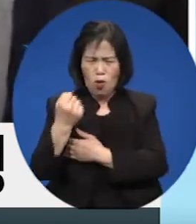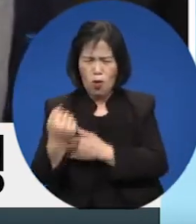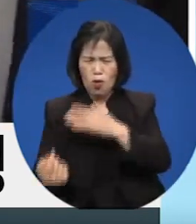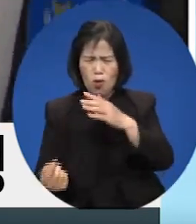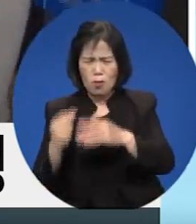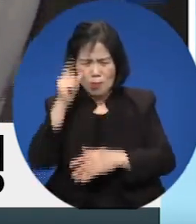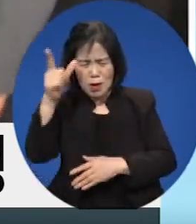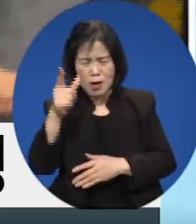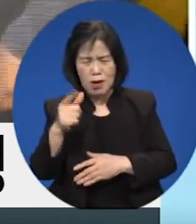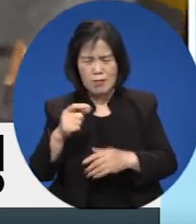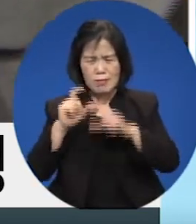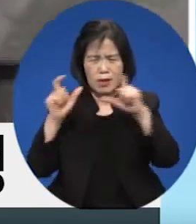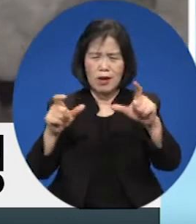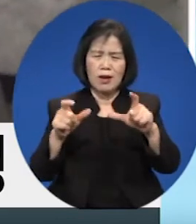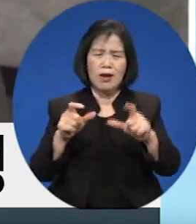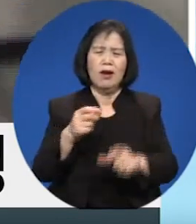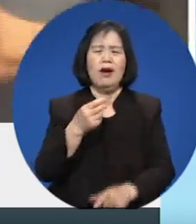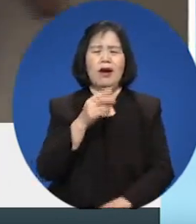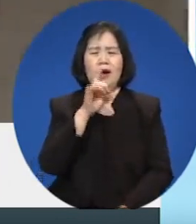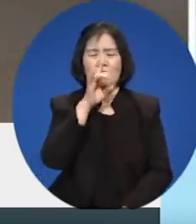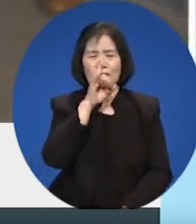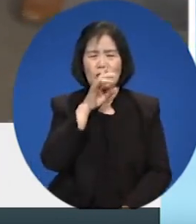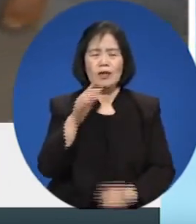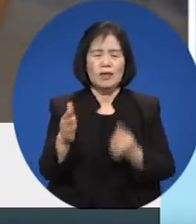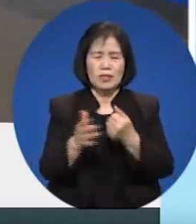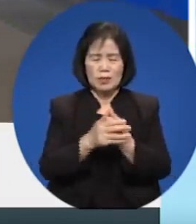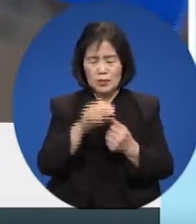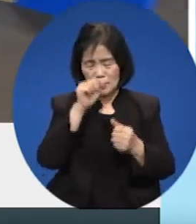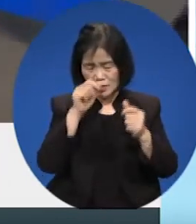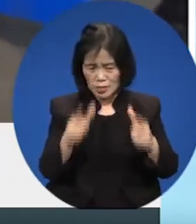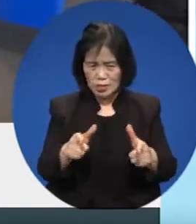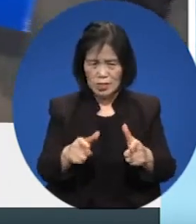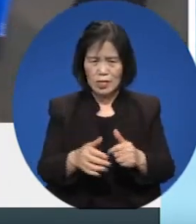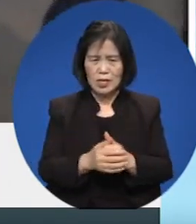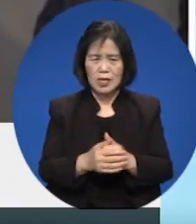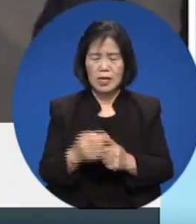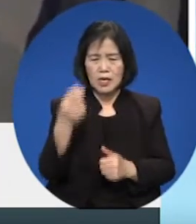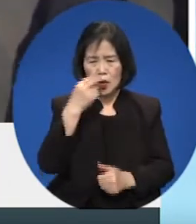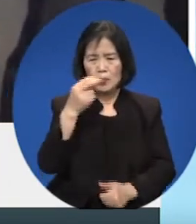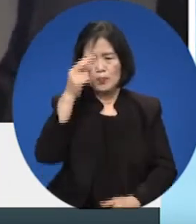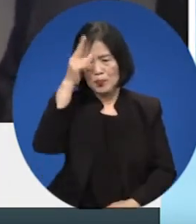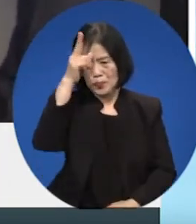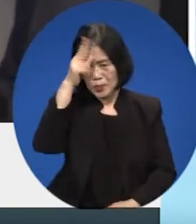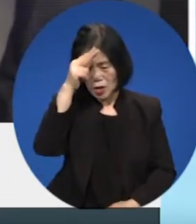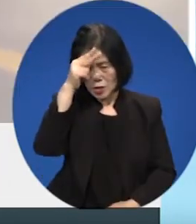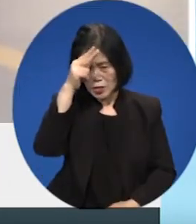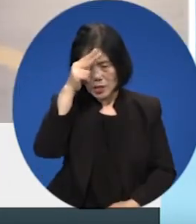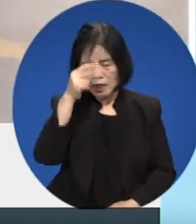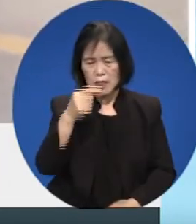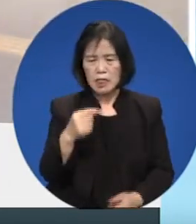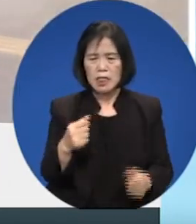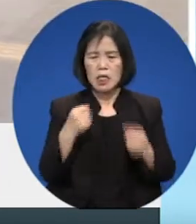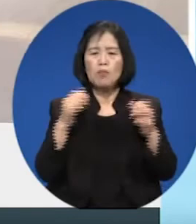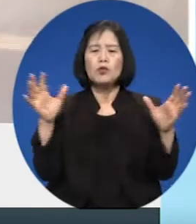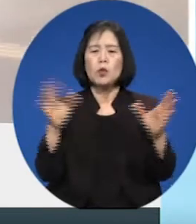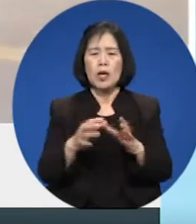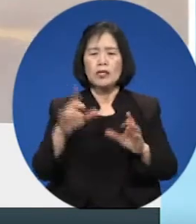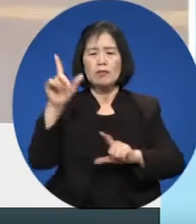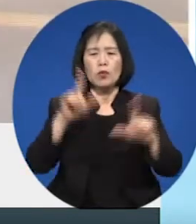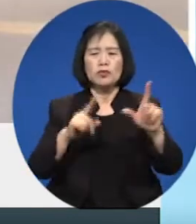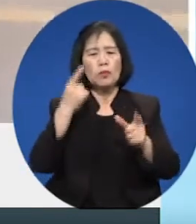반드시 단정할 수는 없다 따라서 이번 기회에 사실 음 검 경이 좀 어떻게 좀 협조하는 모습을 국민들한테